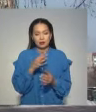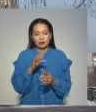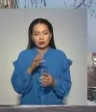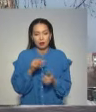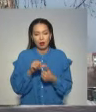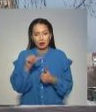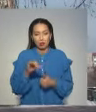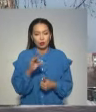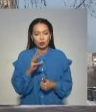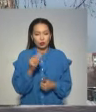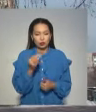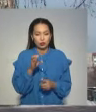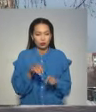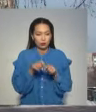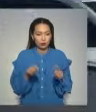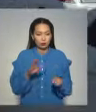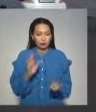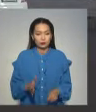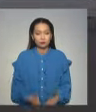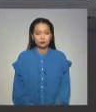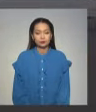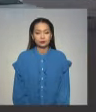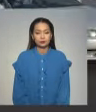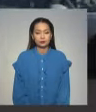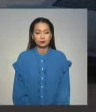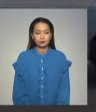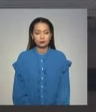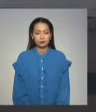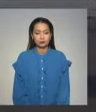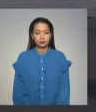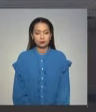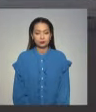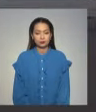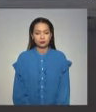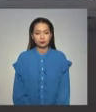Яна Гладкова, Ольга Литвина, Нуркен Джалмуханов, Алмаз Жулубаев, Астана Таймс.